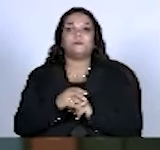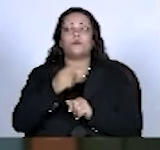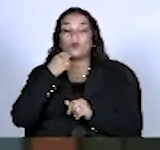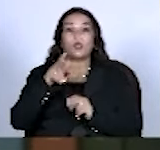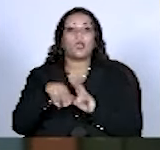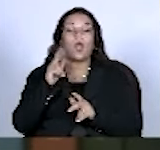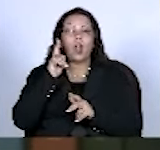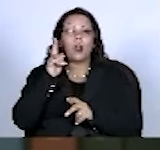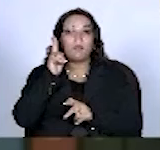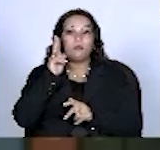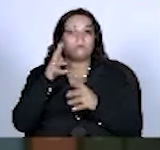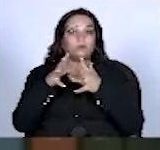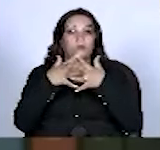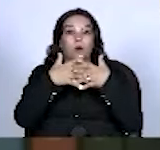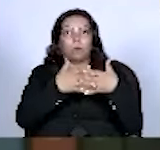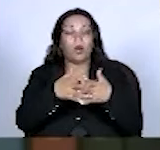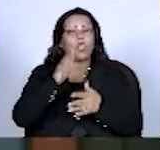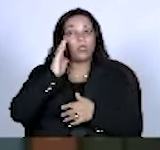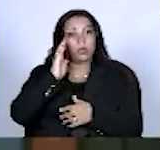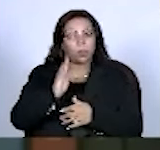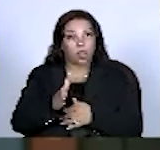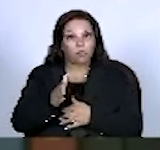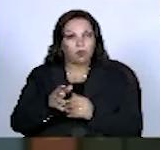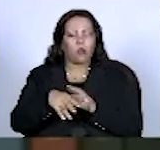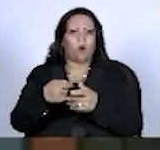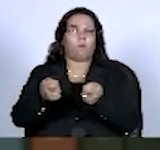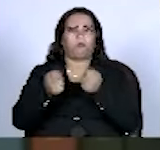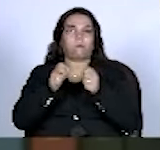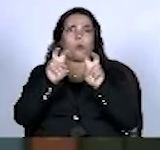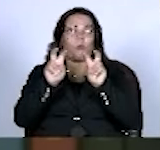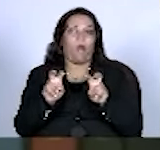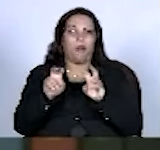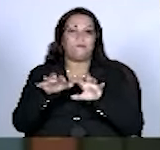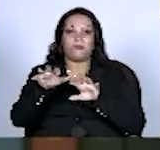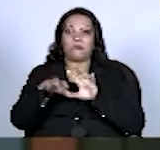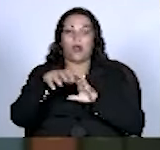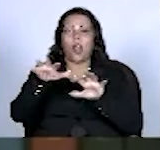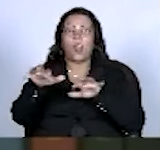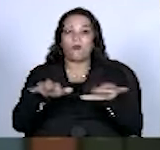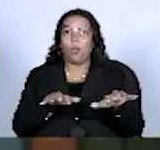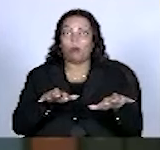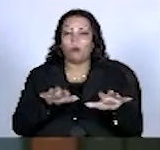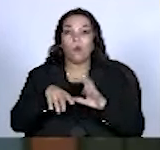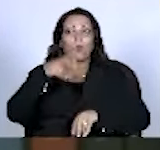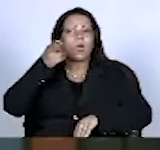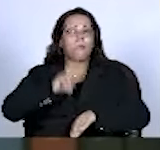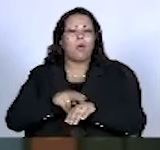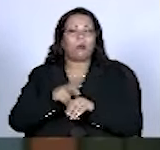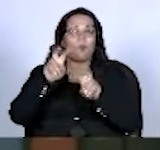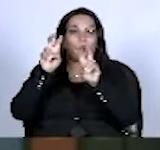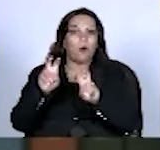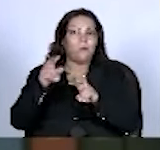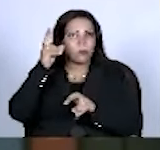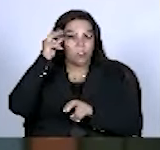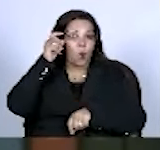الولايات المتحده تستطيع ان تجمح جماح ايران في وجماح اسرائيل في نفس الوقت